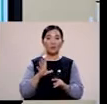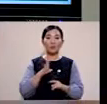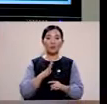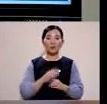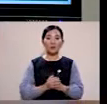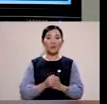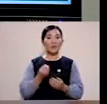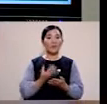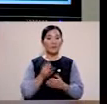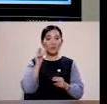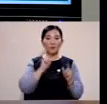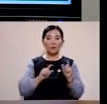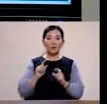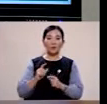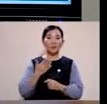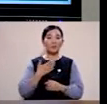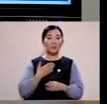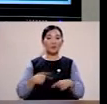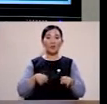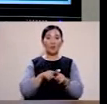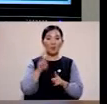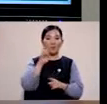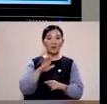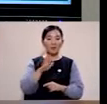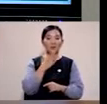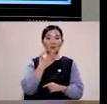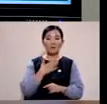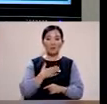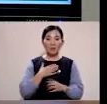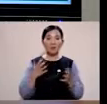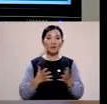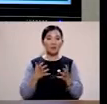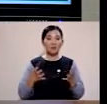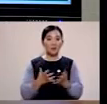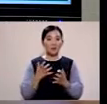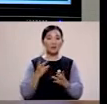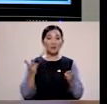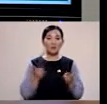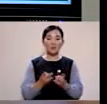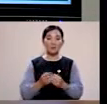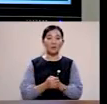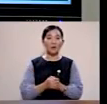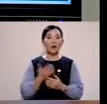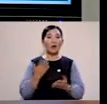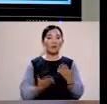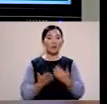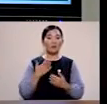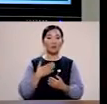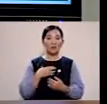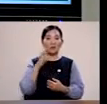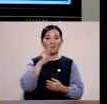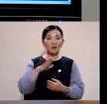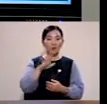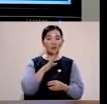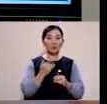ekanlar. Aziz o'quvchilar, biz ham vatanimizni sevib, asrab, avaylamog'imiz lozim. Agar biz vatan